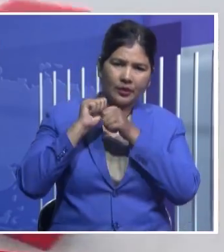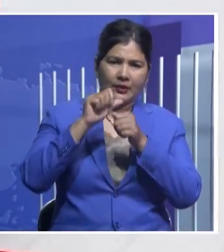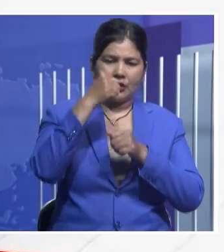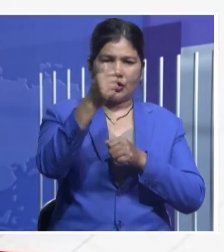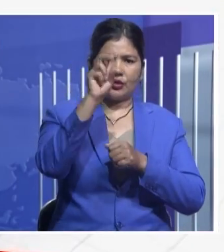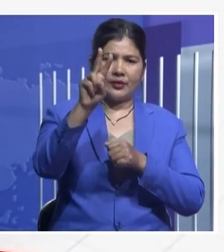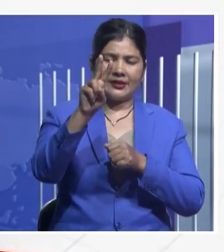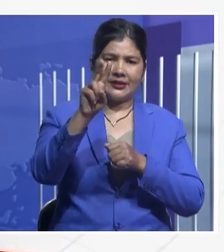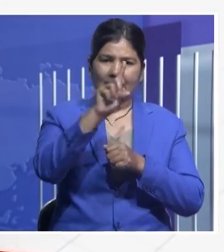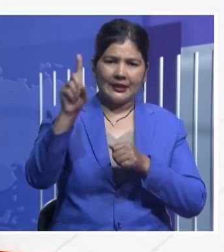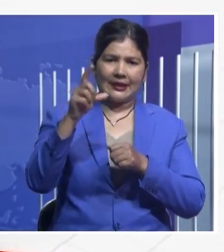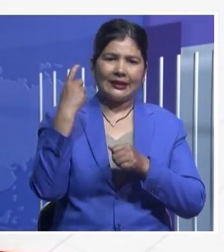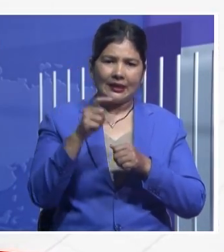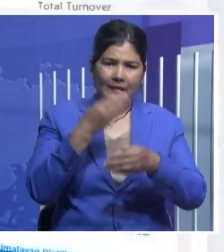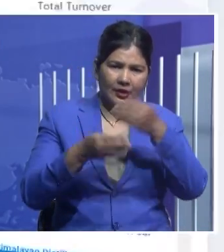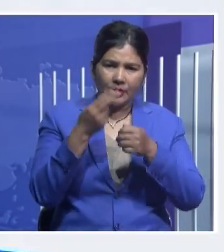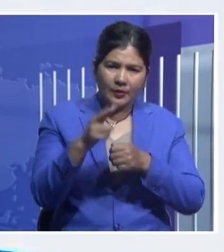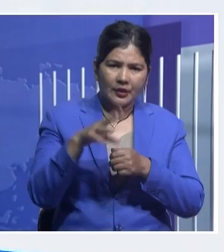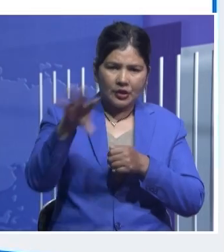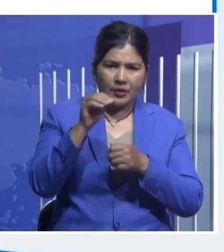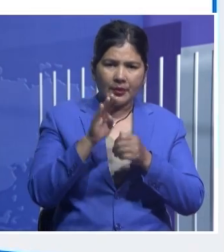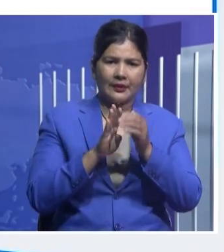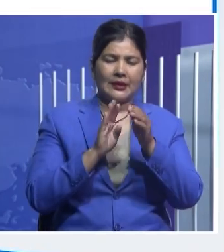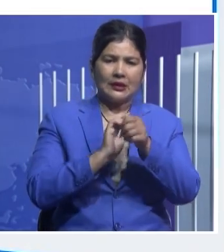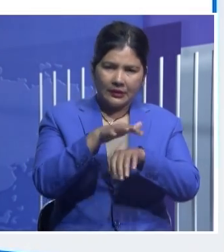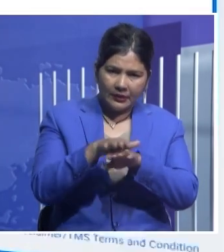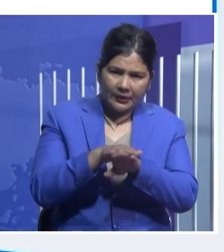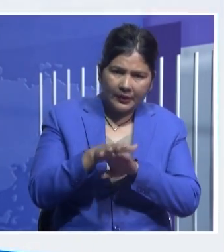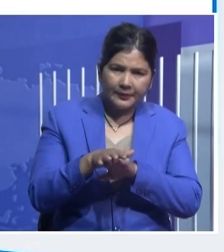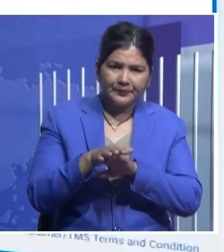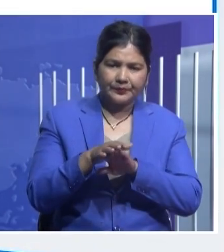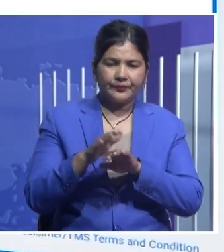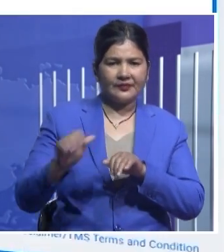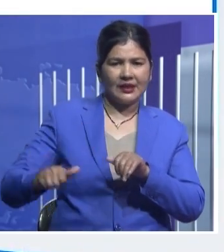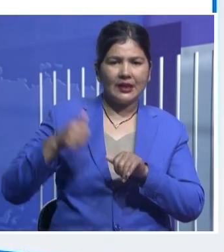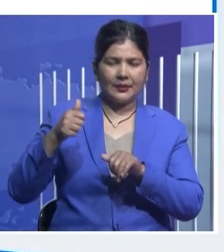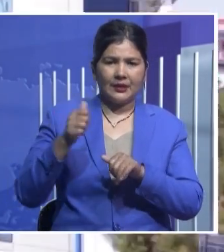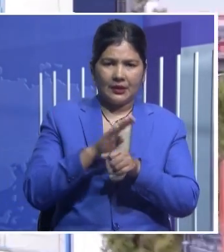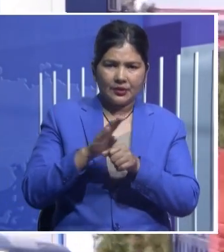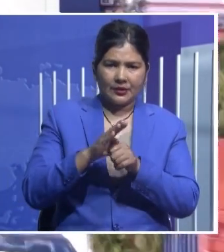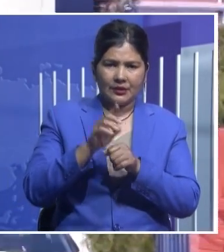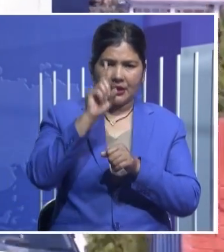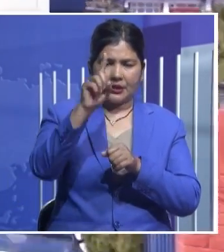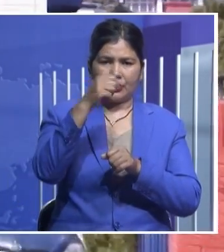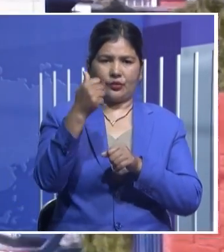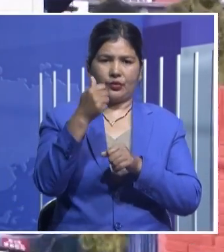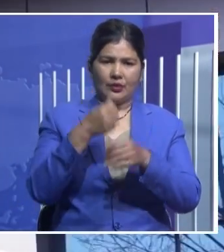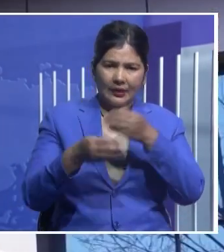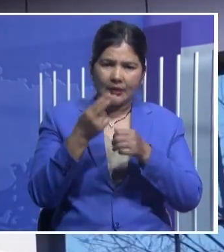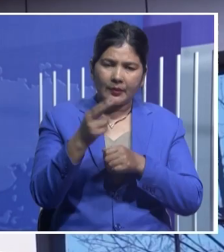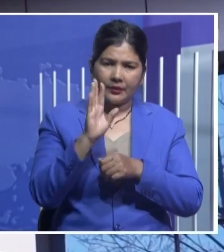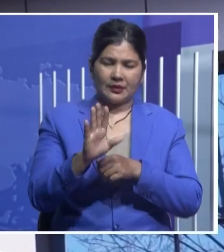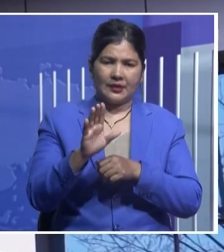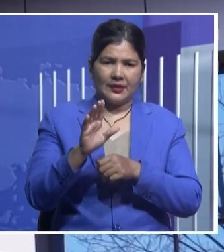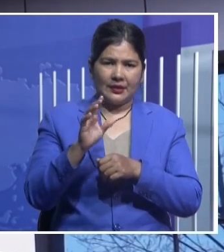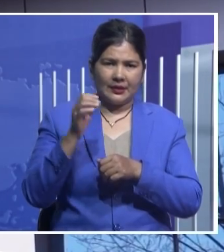3,62,11,00,000 रुपियाँमा किनबेच भयो। सबैभन्दा धेरै नेपाल लाइफ इन्सुरेन्सको 16 करोड रुपियाँको शेयर कारोबार भएको छ। आज